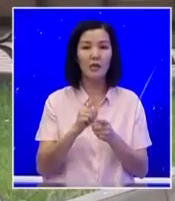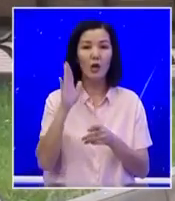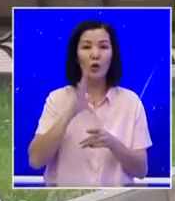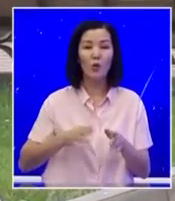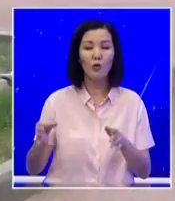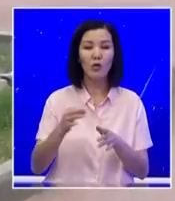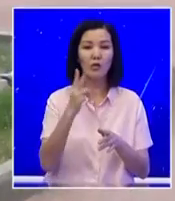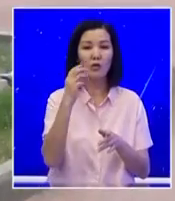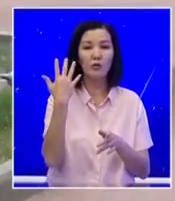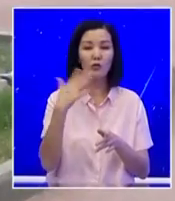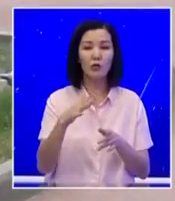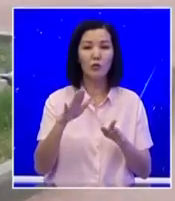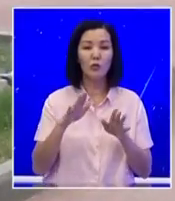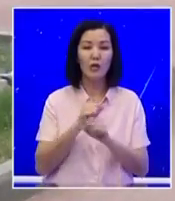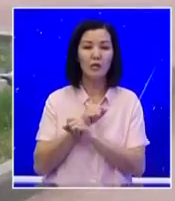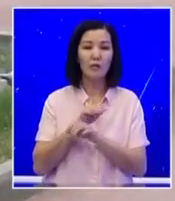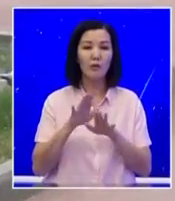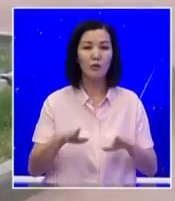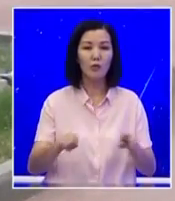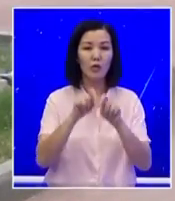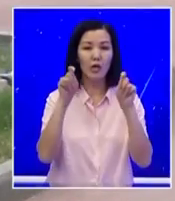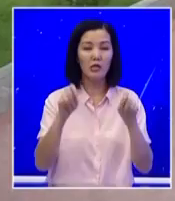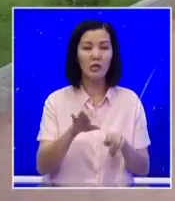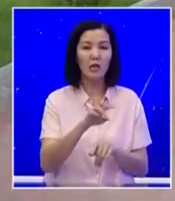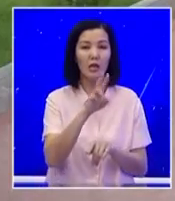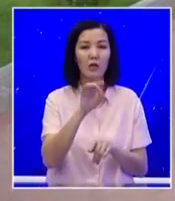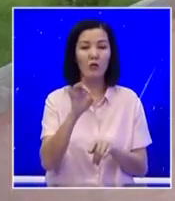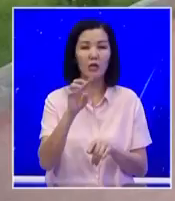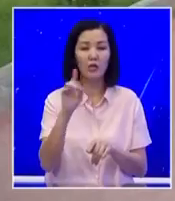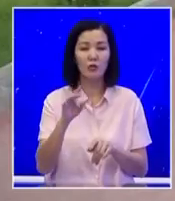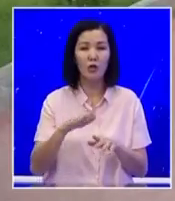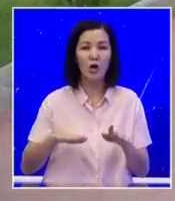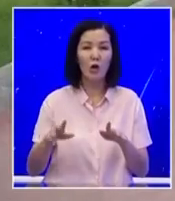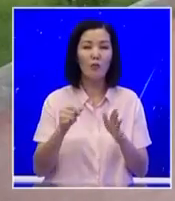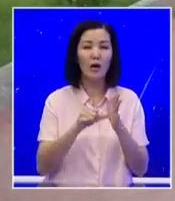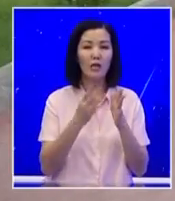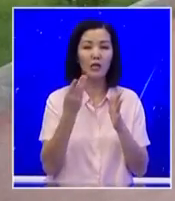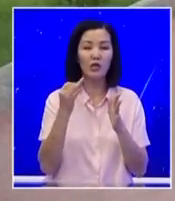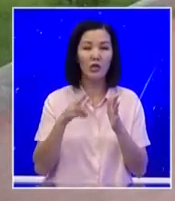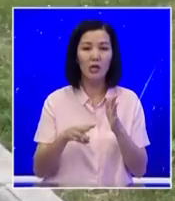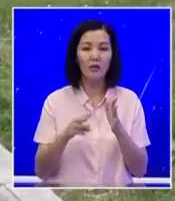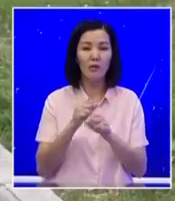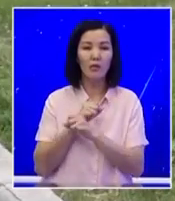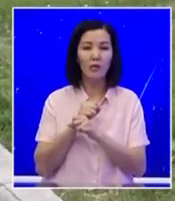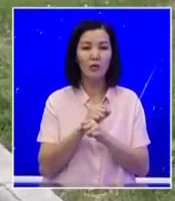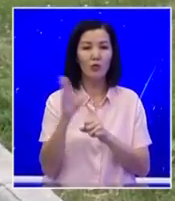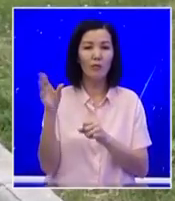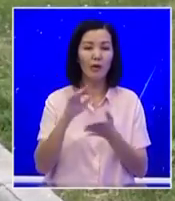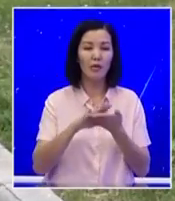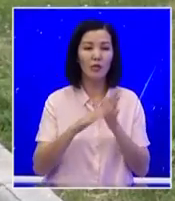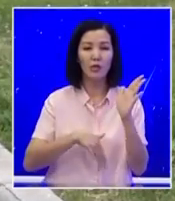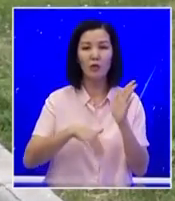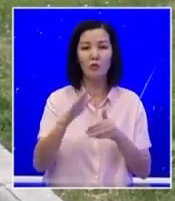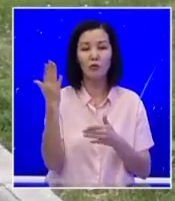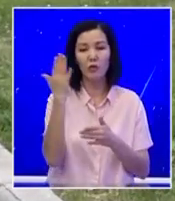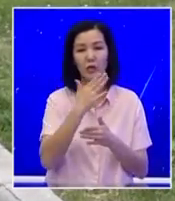жағалауына 250 демалыс орны салынды. Бірі Алакөл резорт. Аумағы 6 шақырым кешенде тынығуға керектінің бәрі бар.